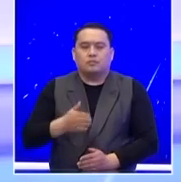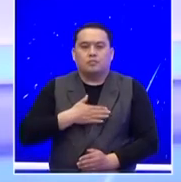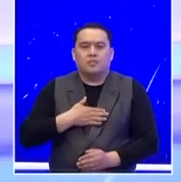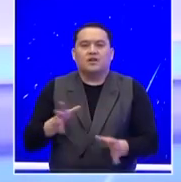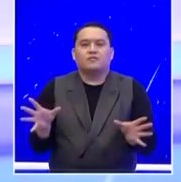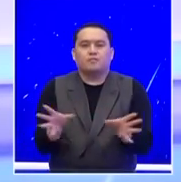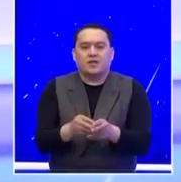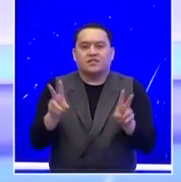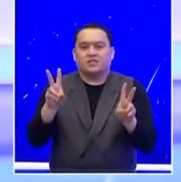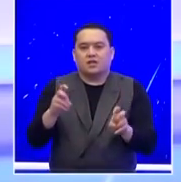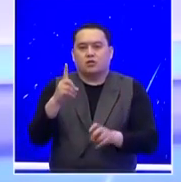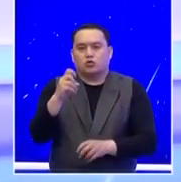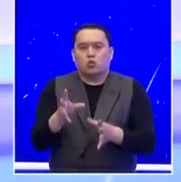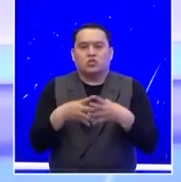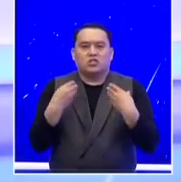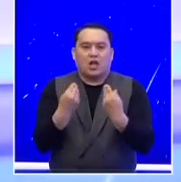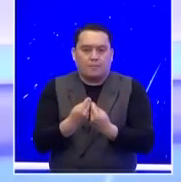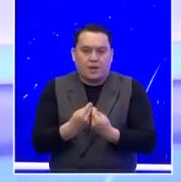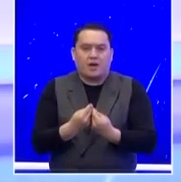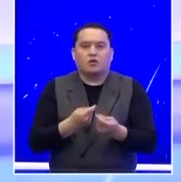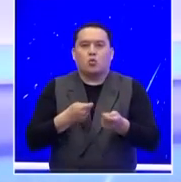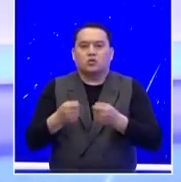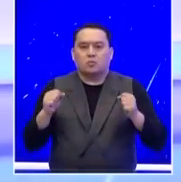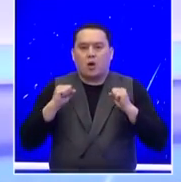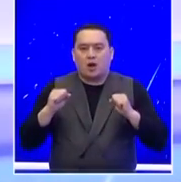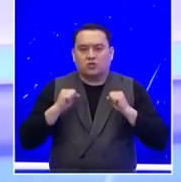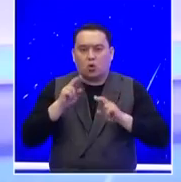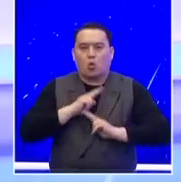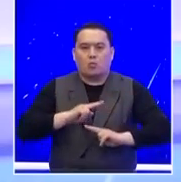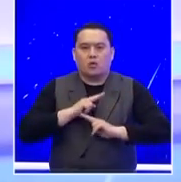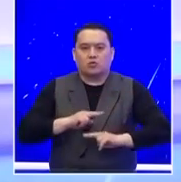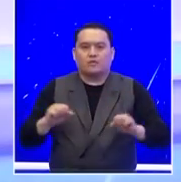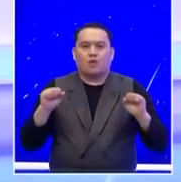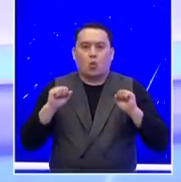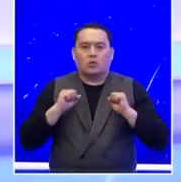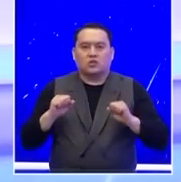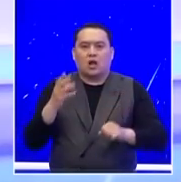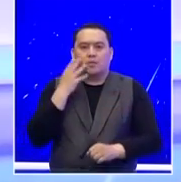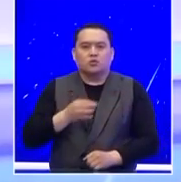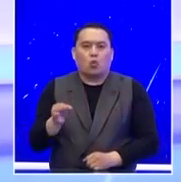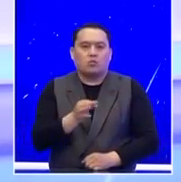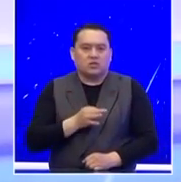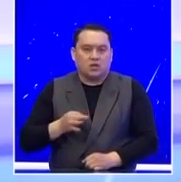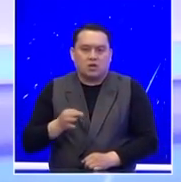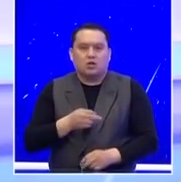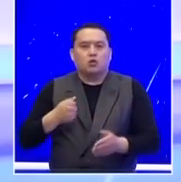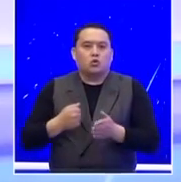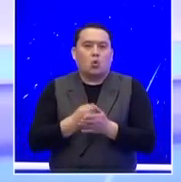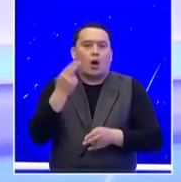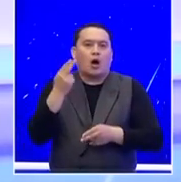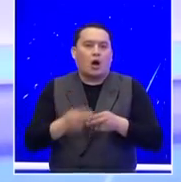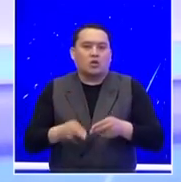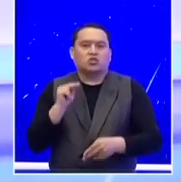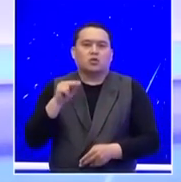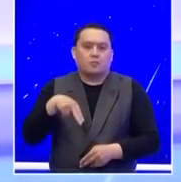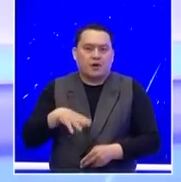«Бызбергемыз». Более 100 семей решили взять под свое шефство спортсмены и сотрудники управления физкультуры и спорта Алматинской области. До